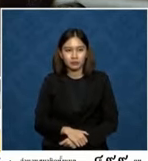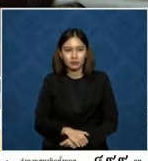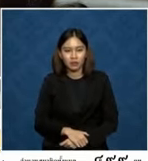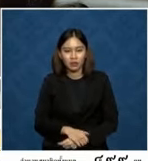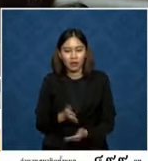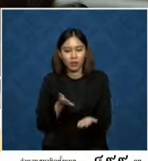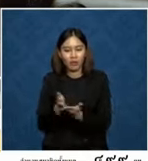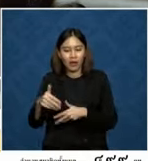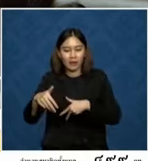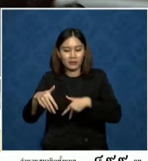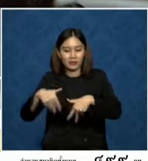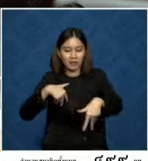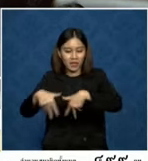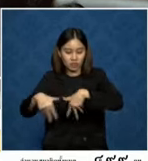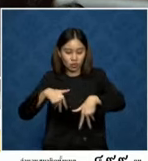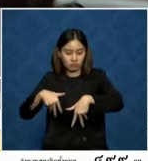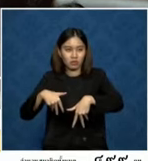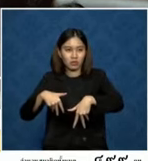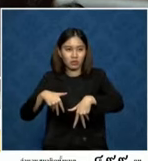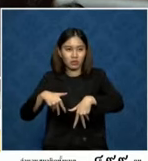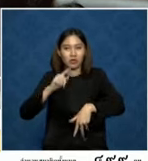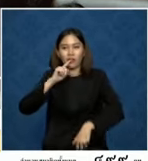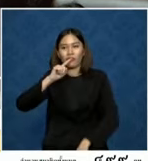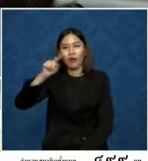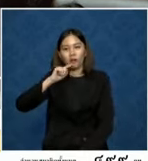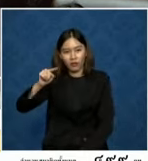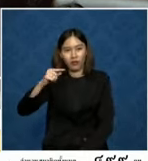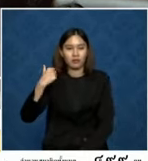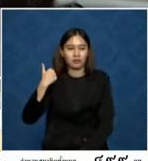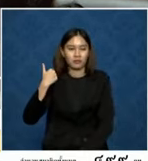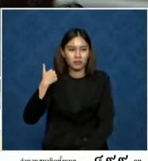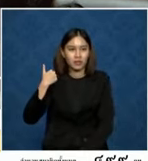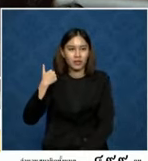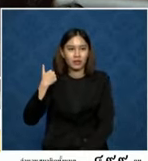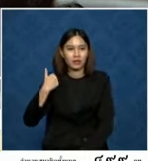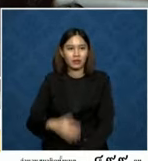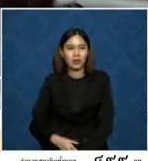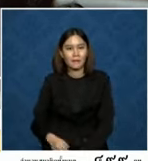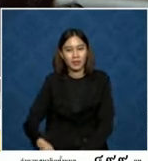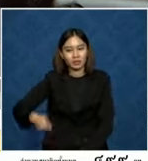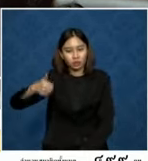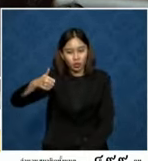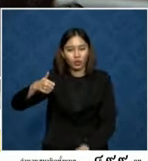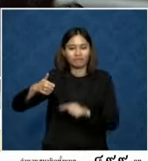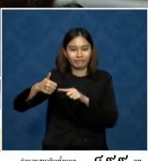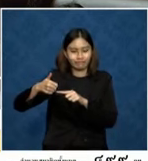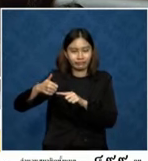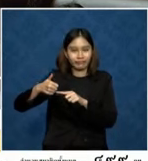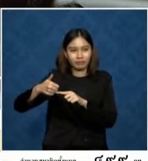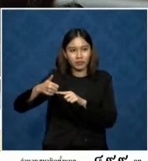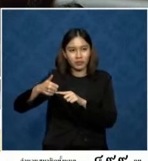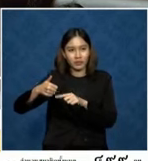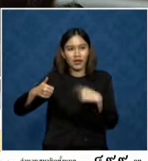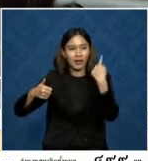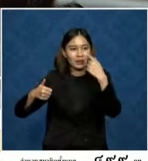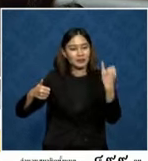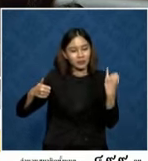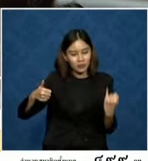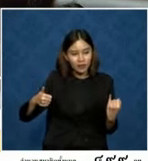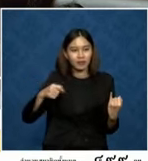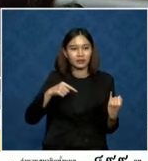คประชาชนที่พี่น้องประชาชนที่ได้ฟ้องคดีเช็คไปแล้วเป็นโจทย์นะครับก็ดีนะครับส่วนที่เป็นจำเล